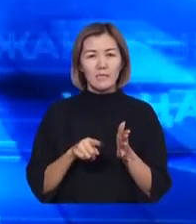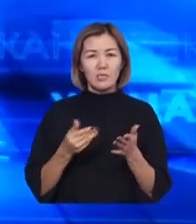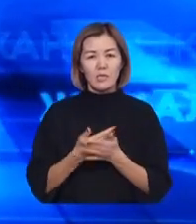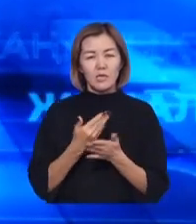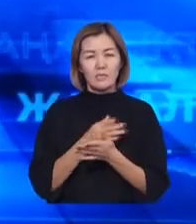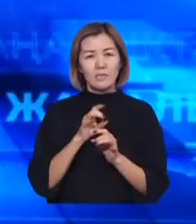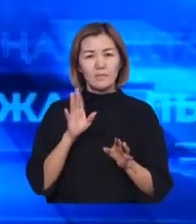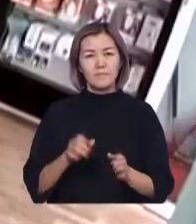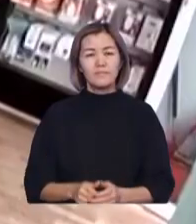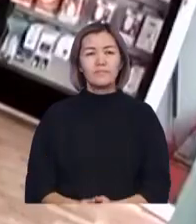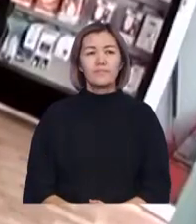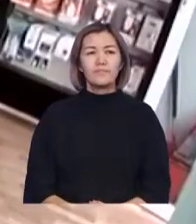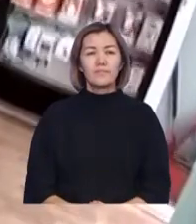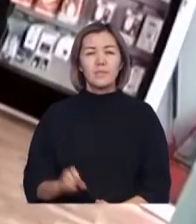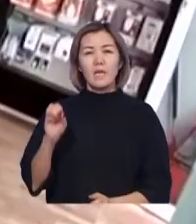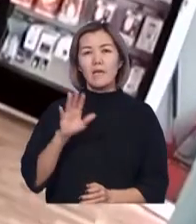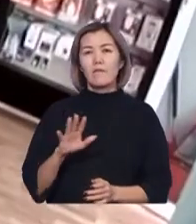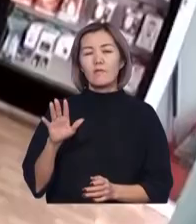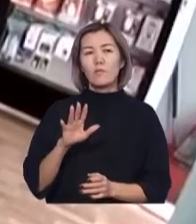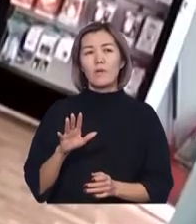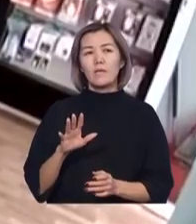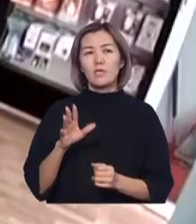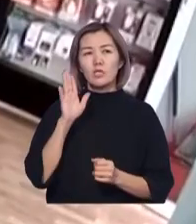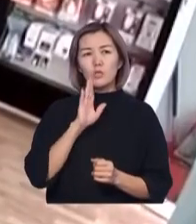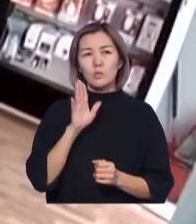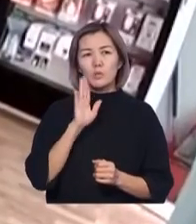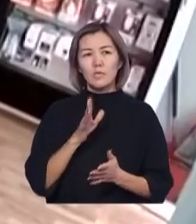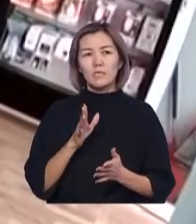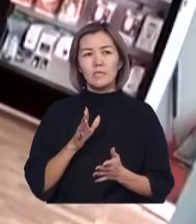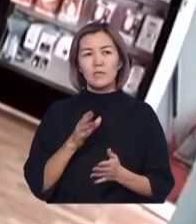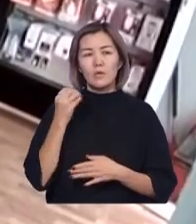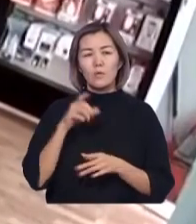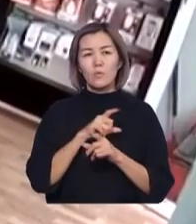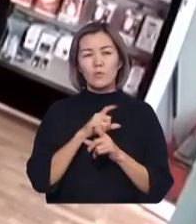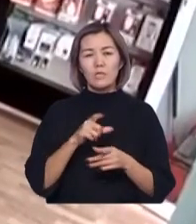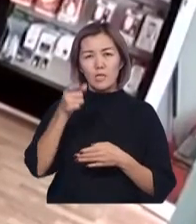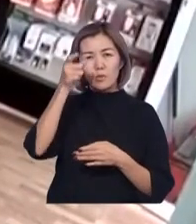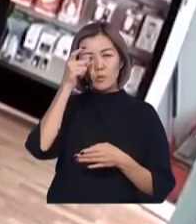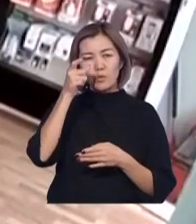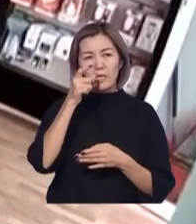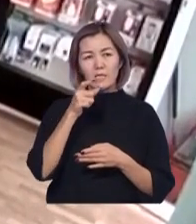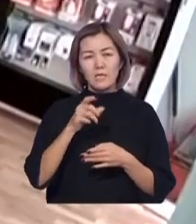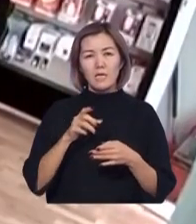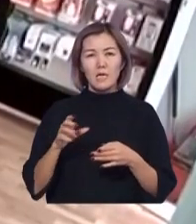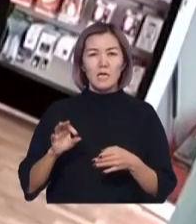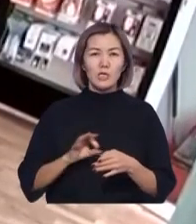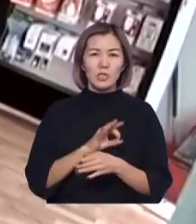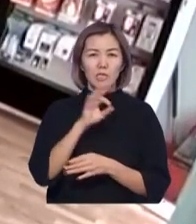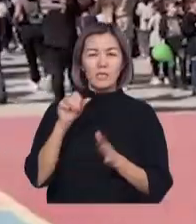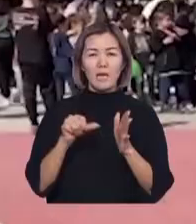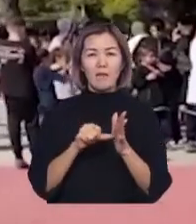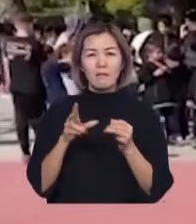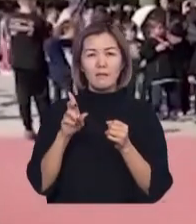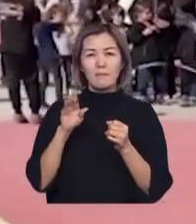жаңалықтарында. Еуропалық жер орта теңізі сейсмологиялық орталығы Түркияның шығысында магнитудасы 6 балдық